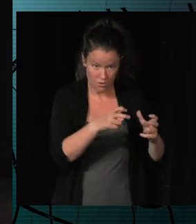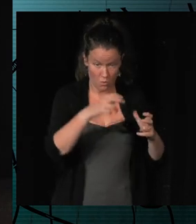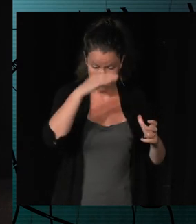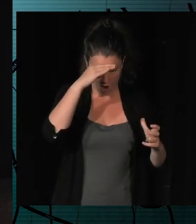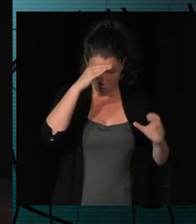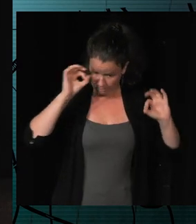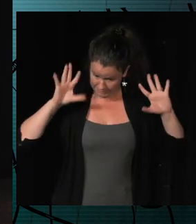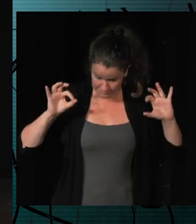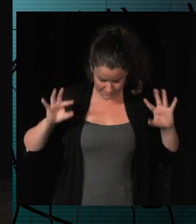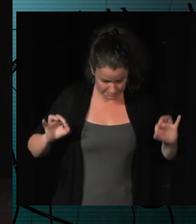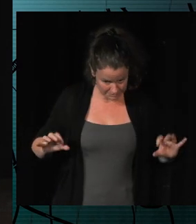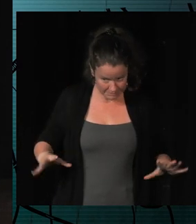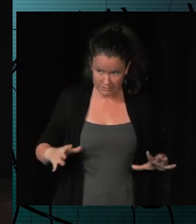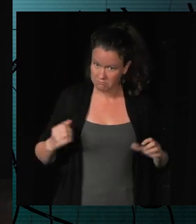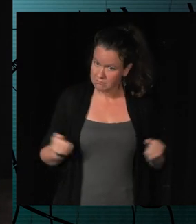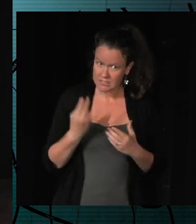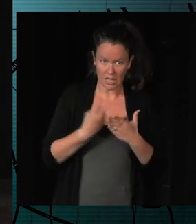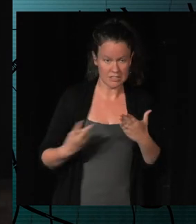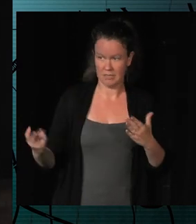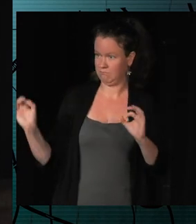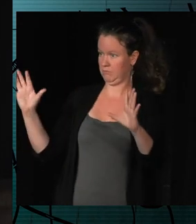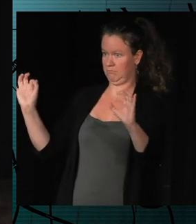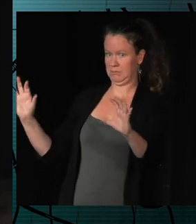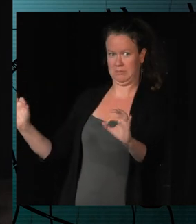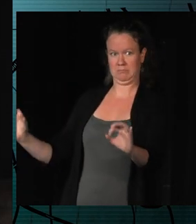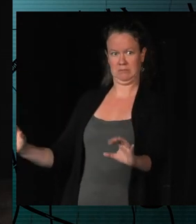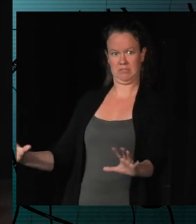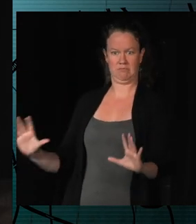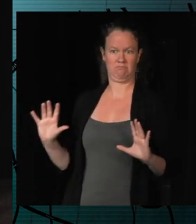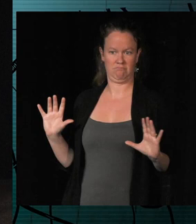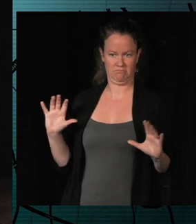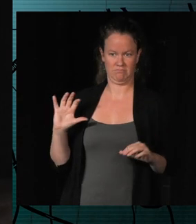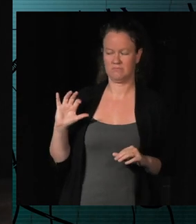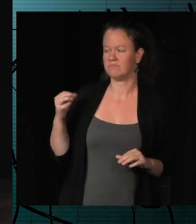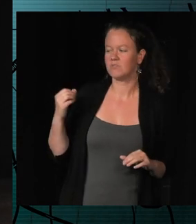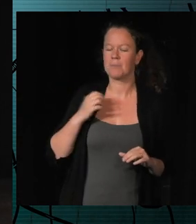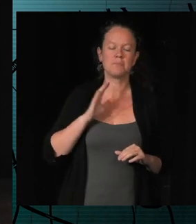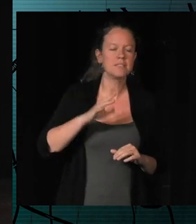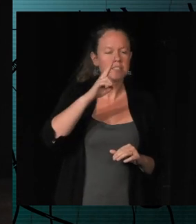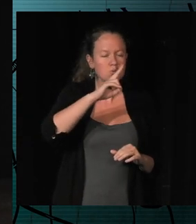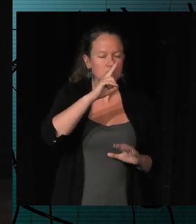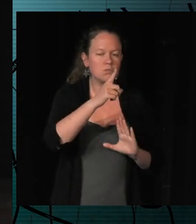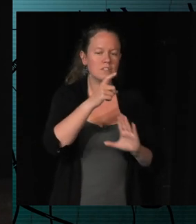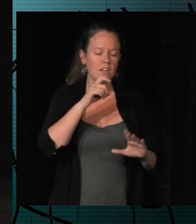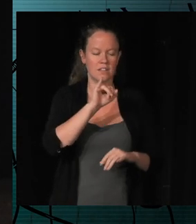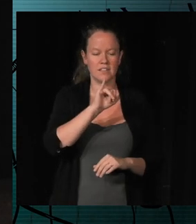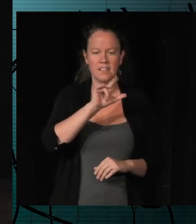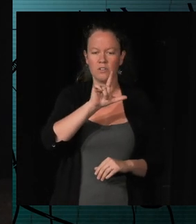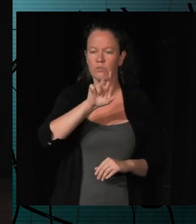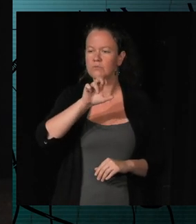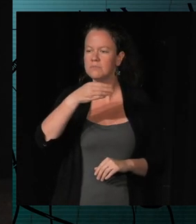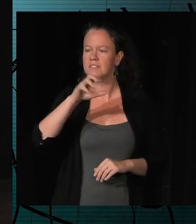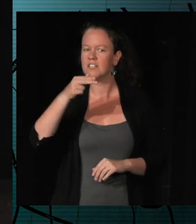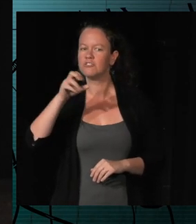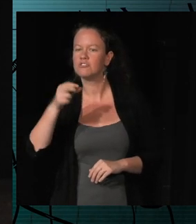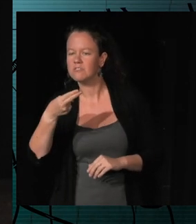fait moi c'est un bon moment mais qui prend aucun rqueourimination et tout donc ou non plus mais c'est pas c'est pas le c'est pas le lieu pour faire